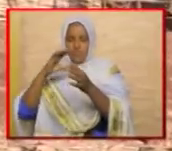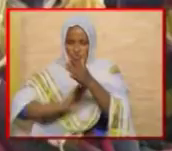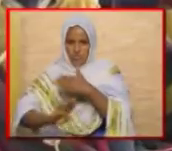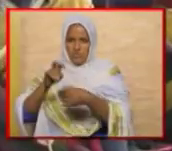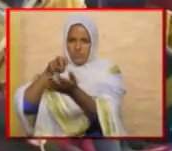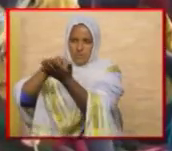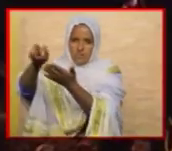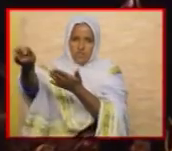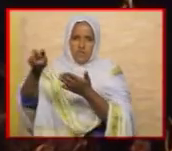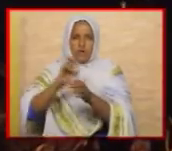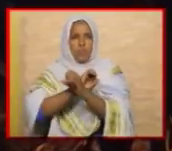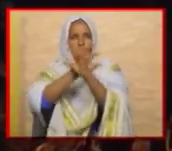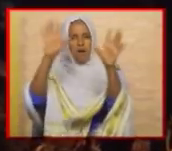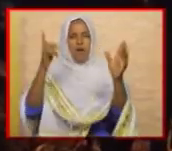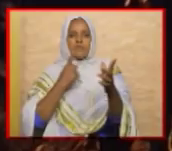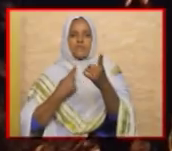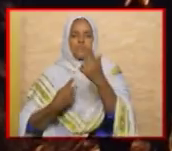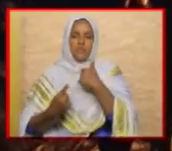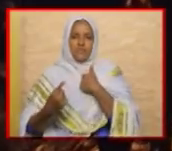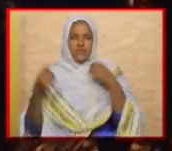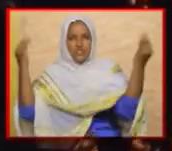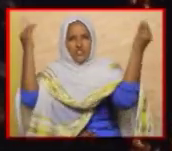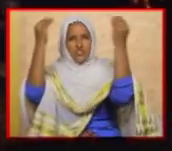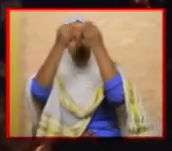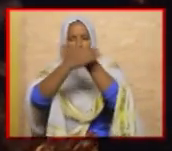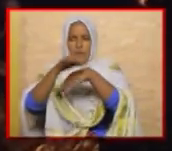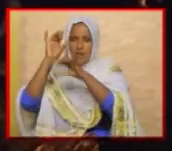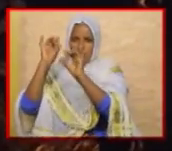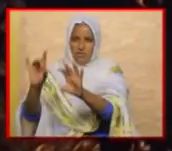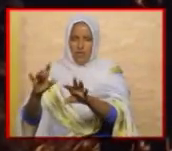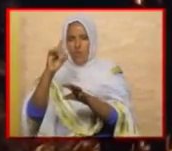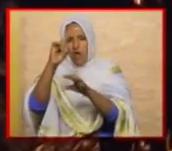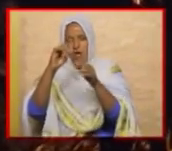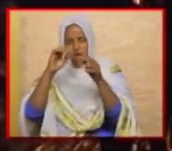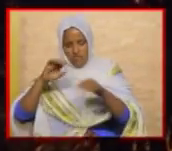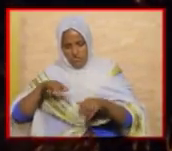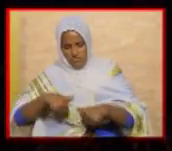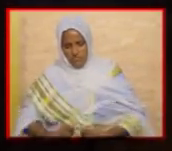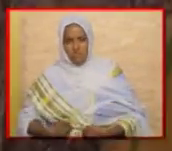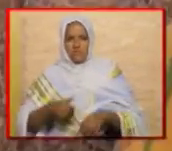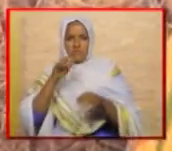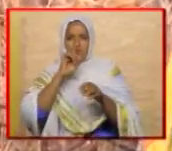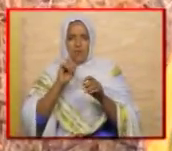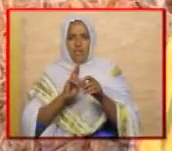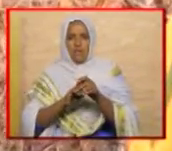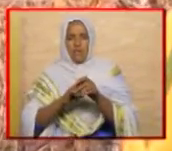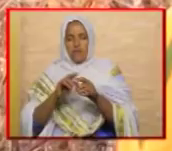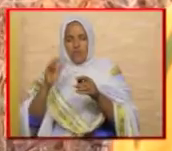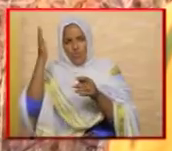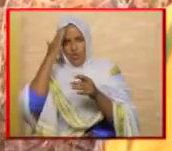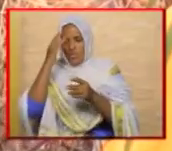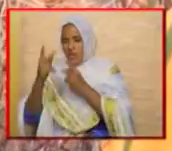ተሰድጄ ብርሃን የምናፍቅ ጨለማን የጠላው አንድ ድኩማን ነኝ